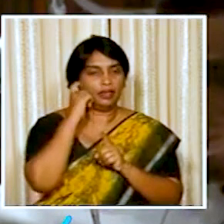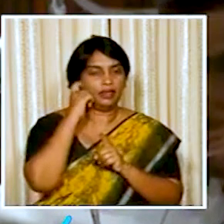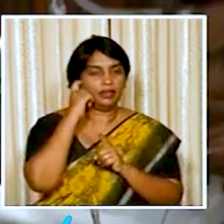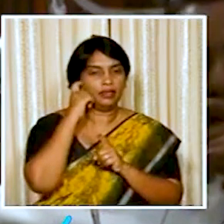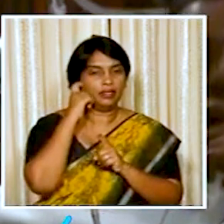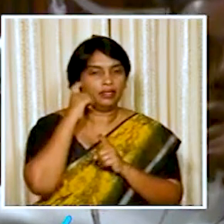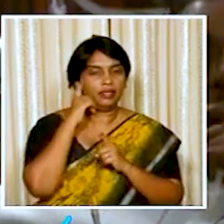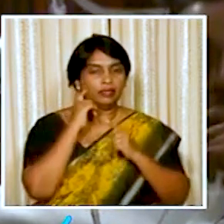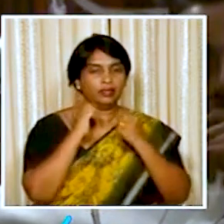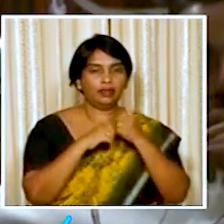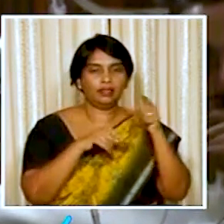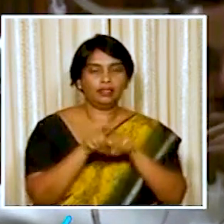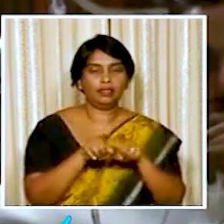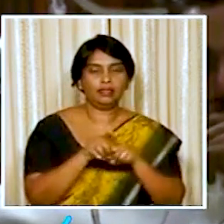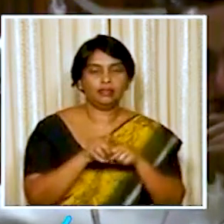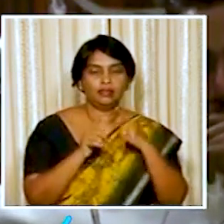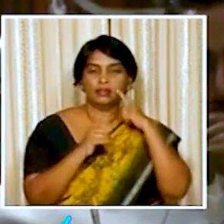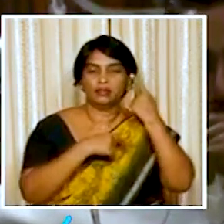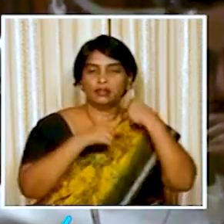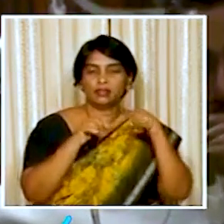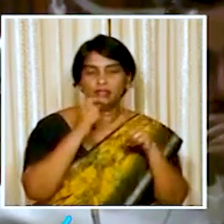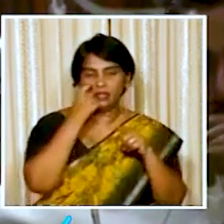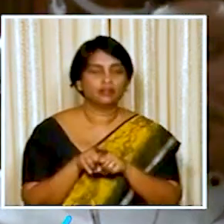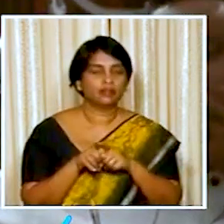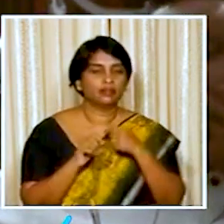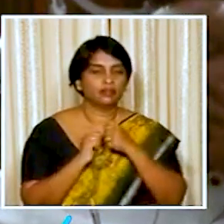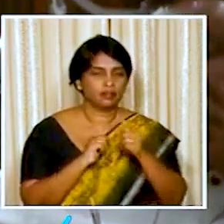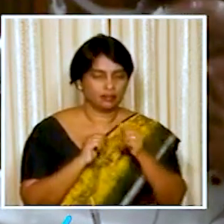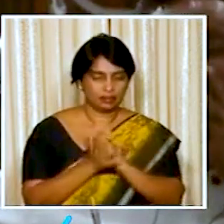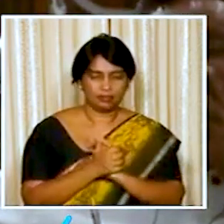තුන. දෙවෙනි දේ තමයි අපේ දේශීය ණය ප්‍රතිව්‍යුහගත